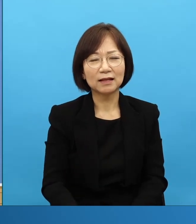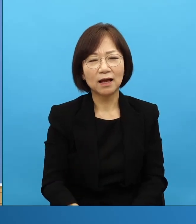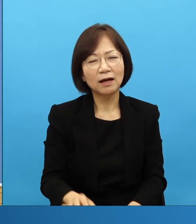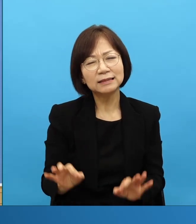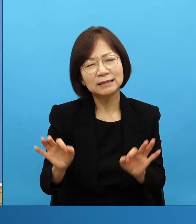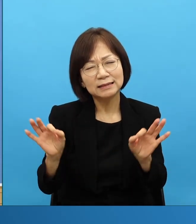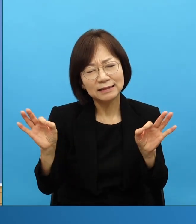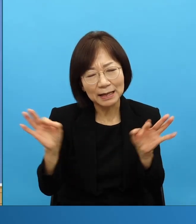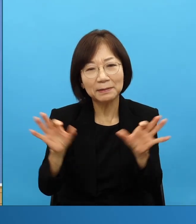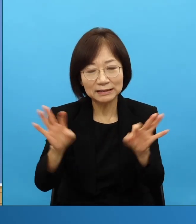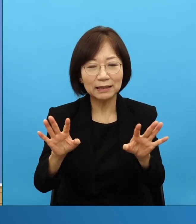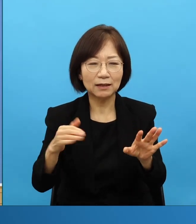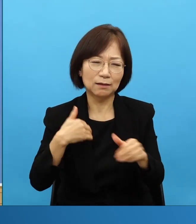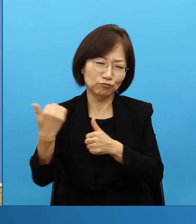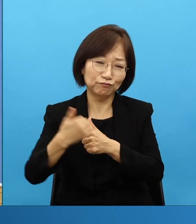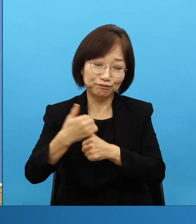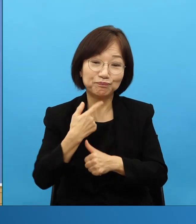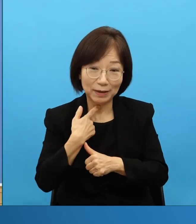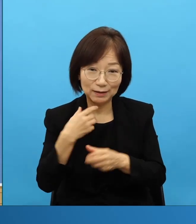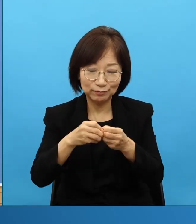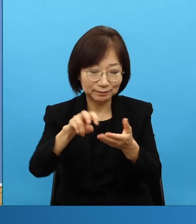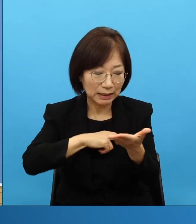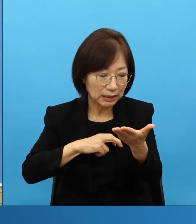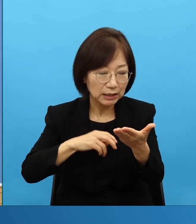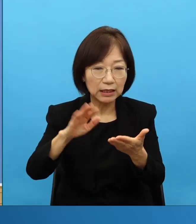된다고 했거든요. He said, I just need a moment with you.